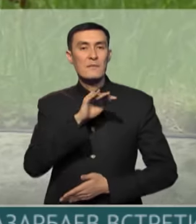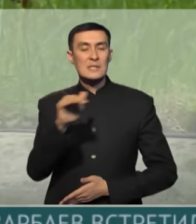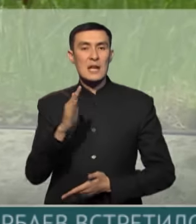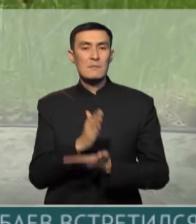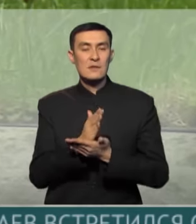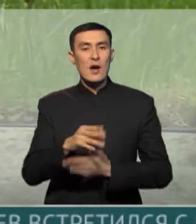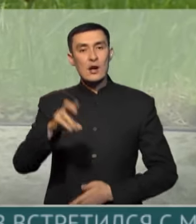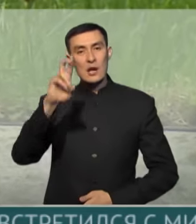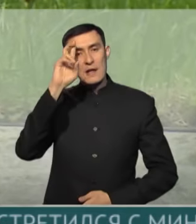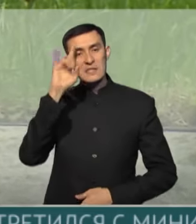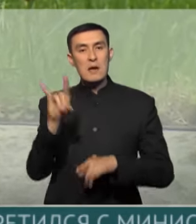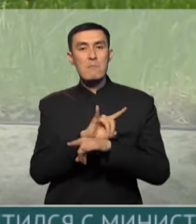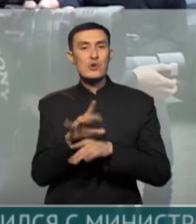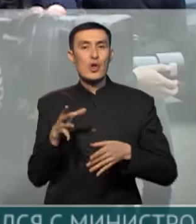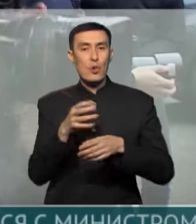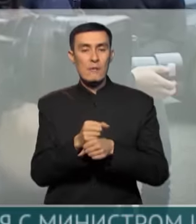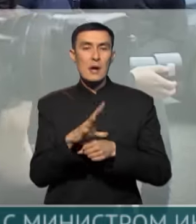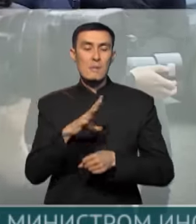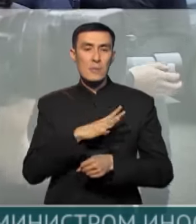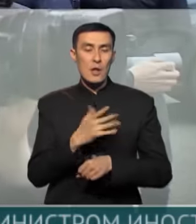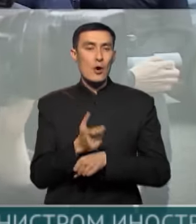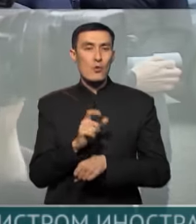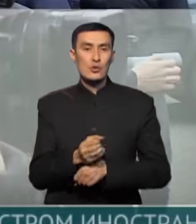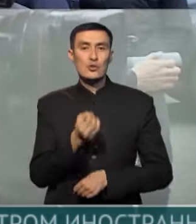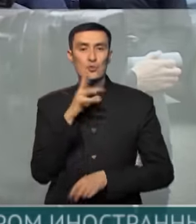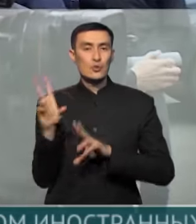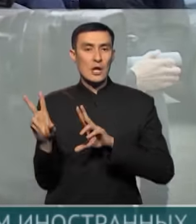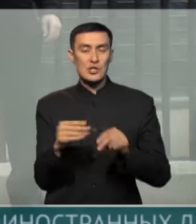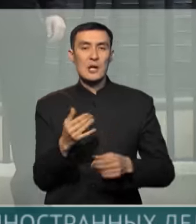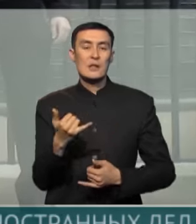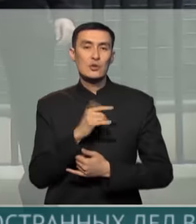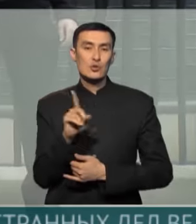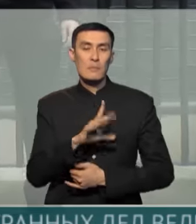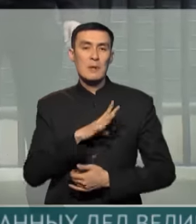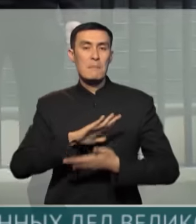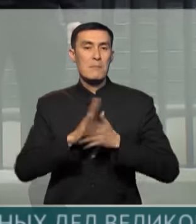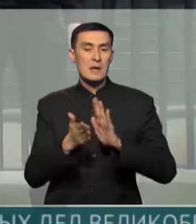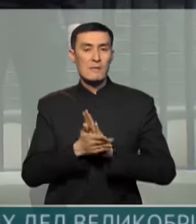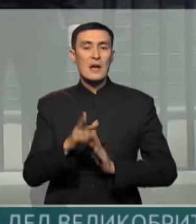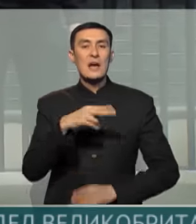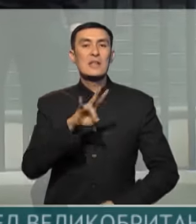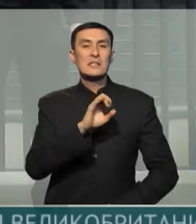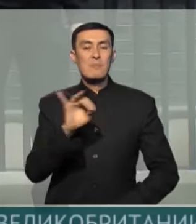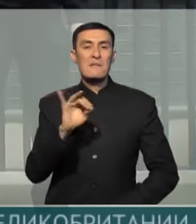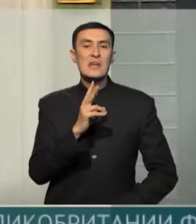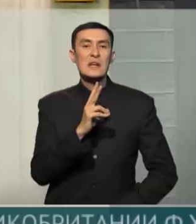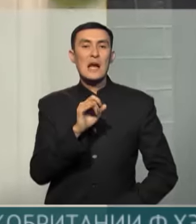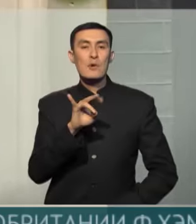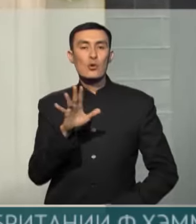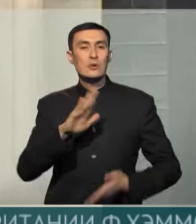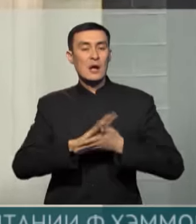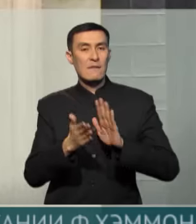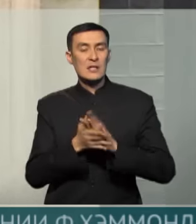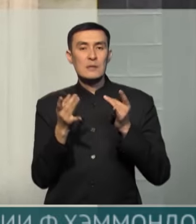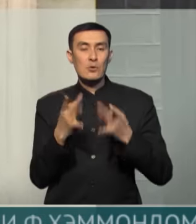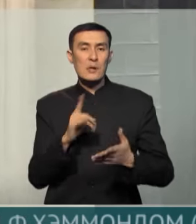звание королевского мышелова. Примета оказалась явно удачной для переговоров. Нурсултан Назарбаев и Дэвид Кэмерон обсудили не только